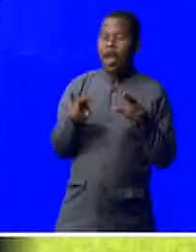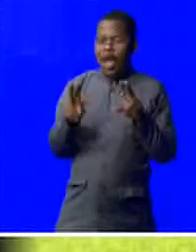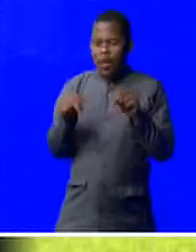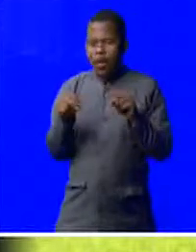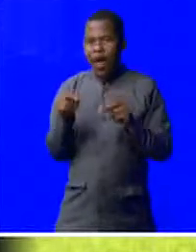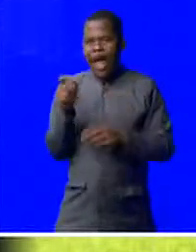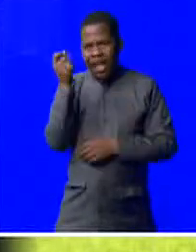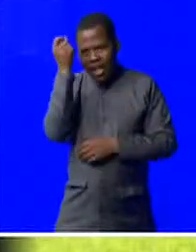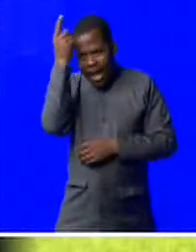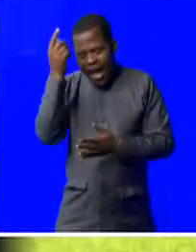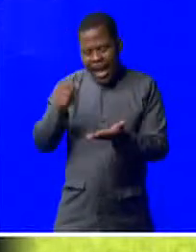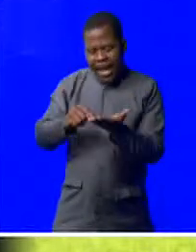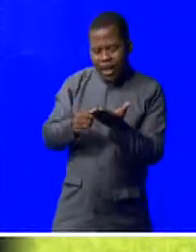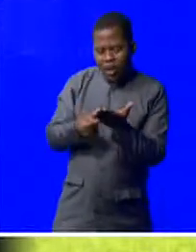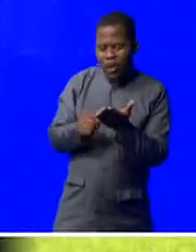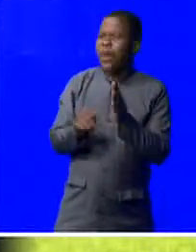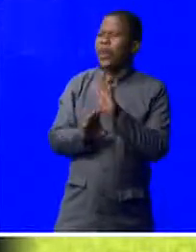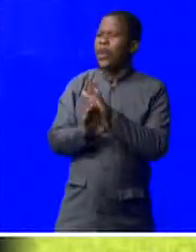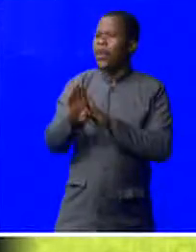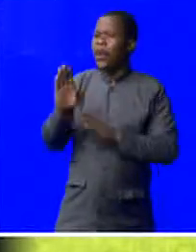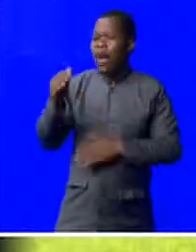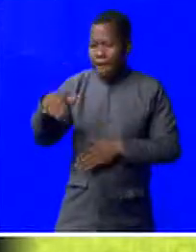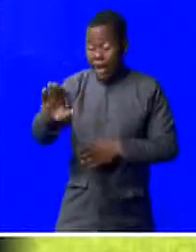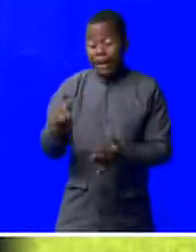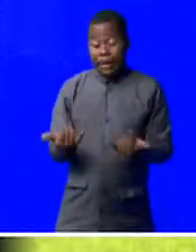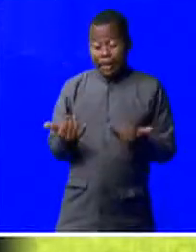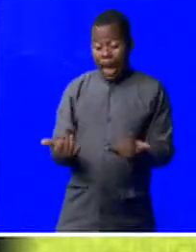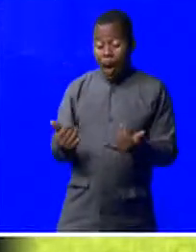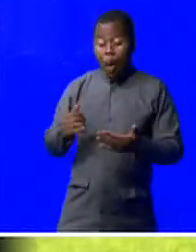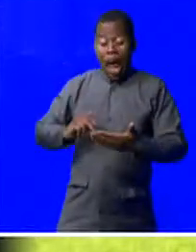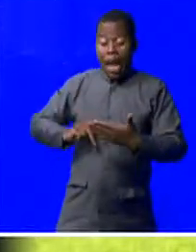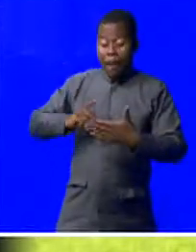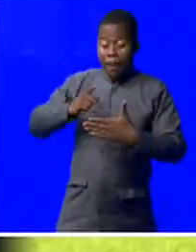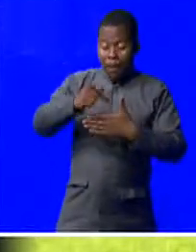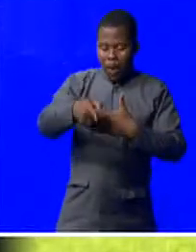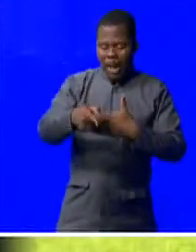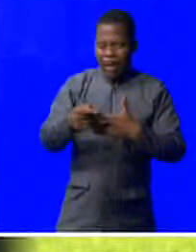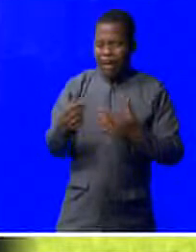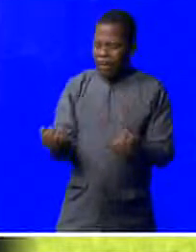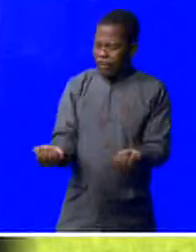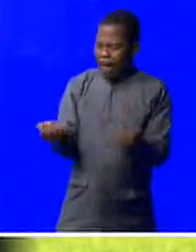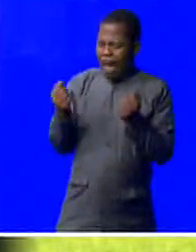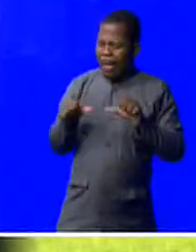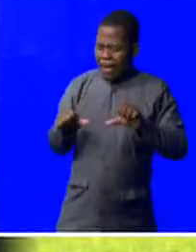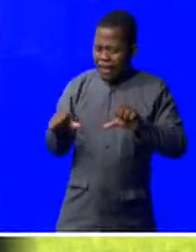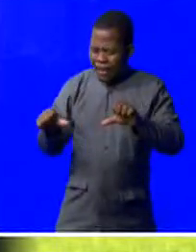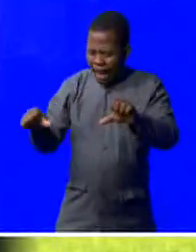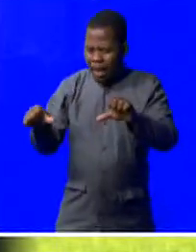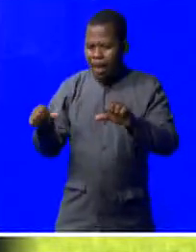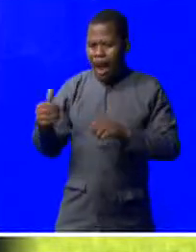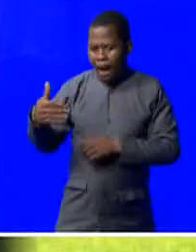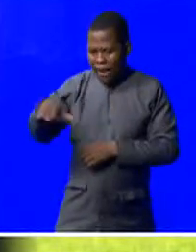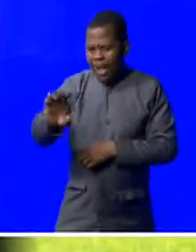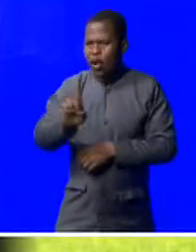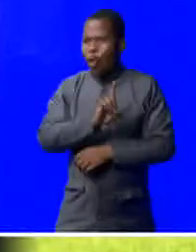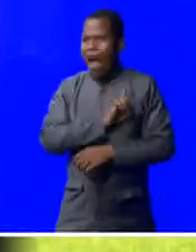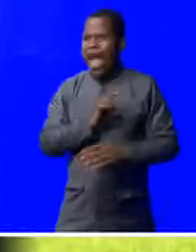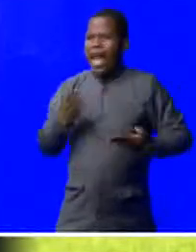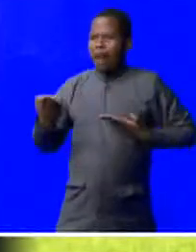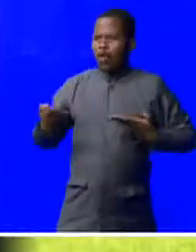lokuthi ke leyo program leyo vele ayicine kutoba nema kutoba incubation